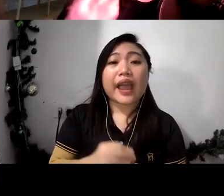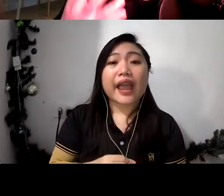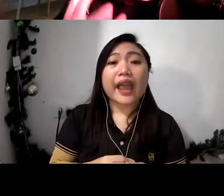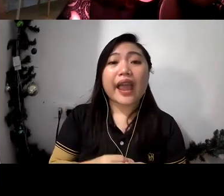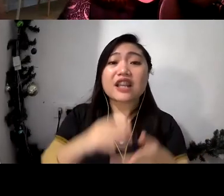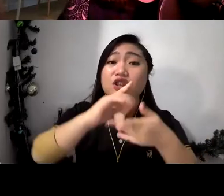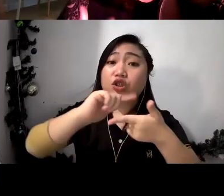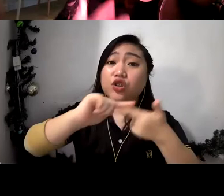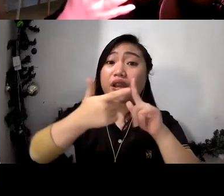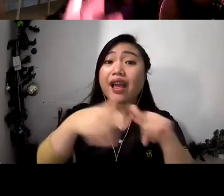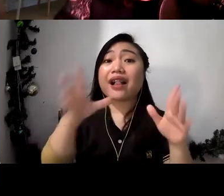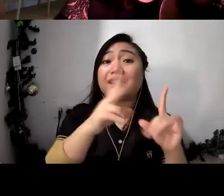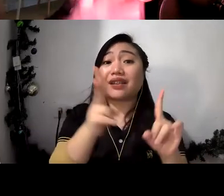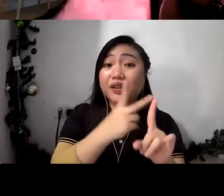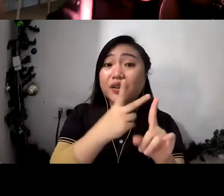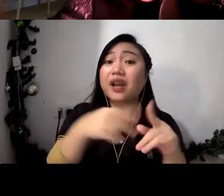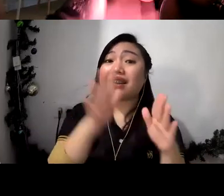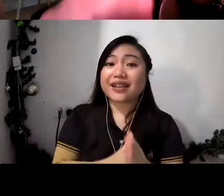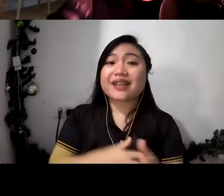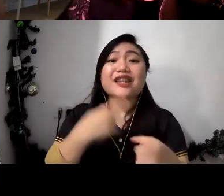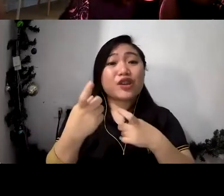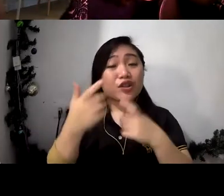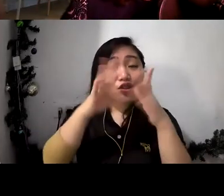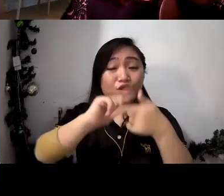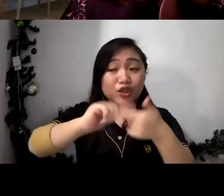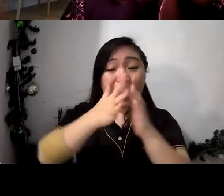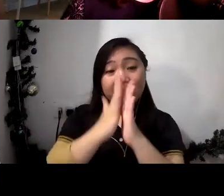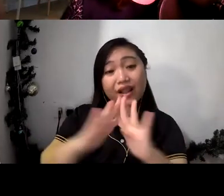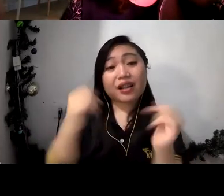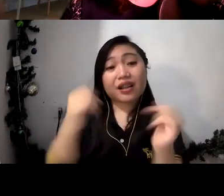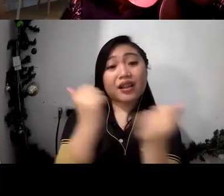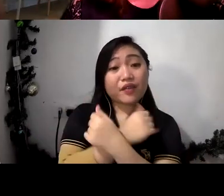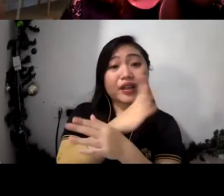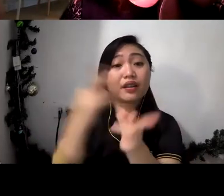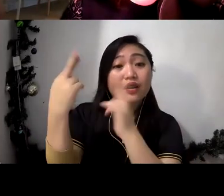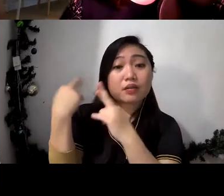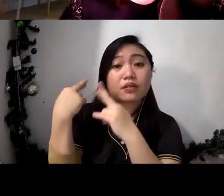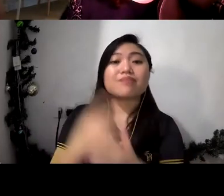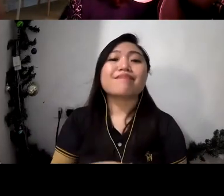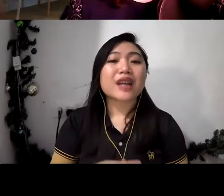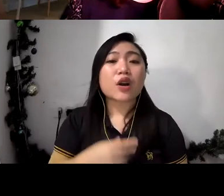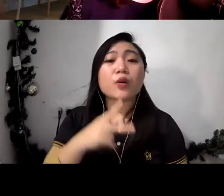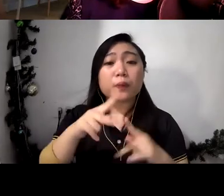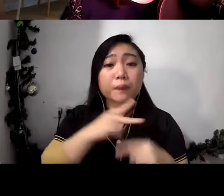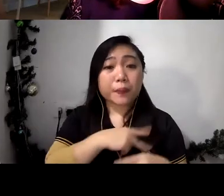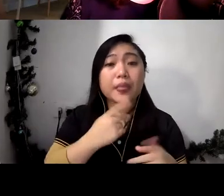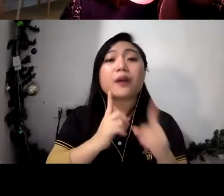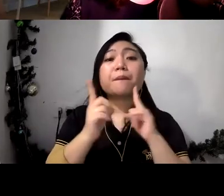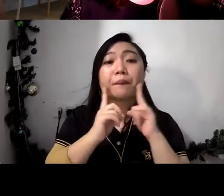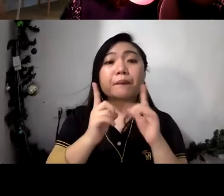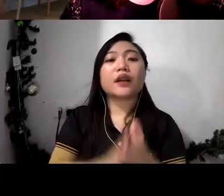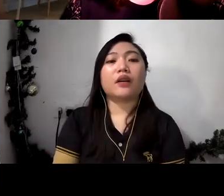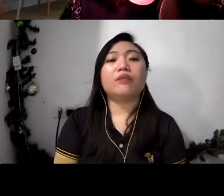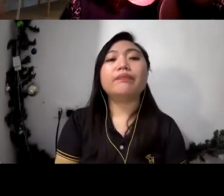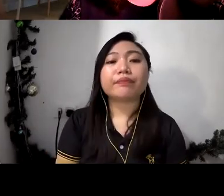know, gentle, control, loving, responsible, no, then we have to walk our talk. Sabi nga natin, redefining the